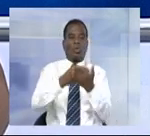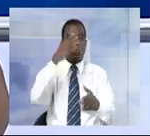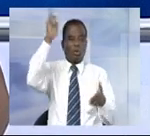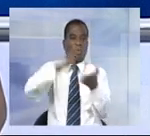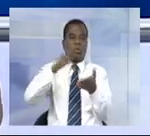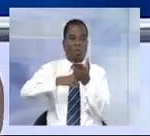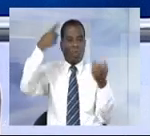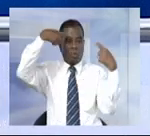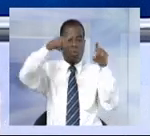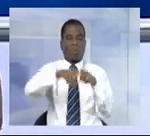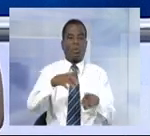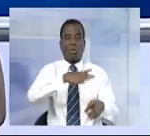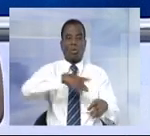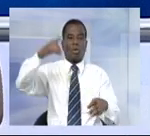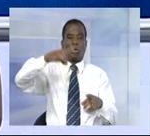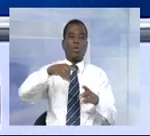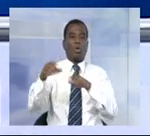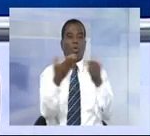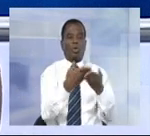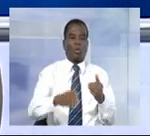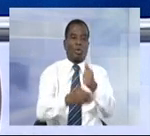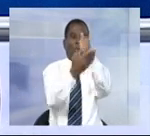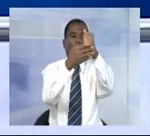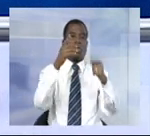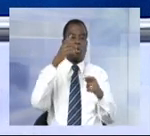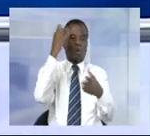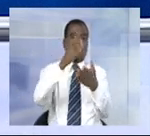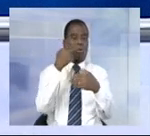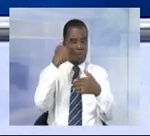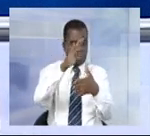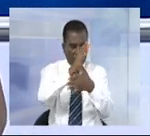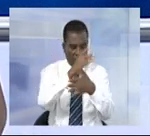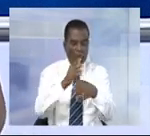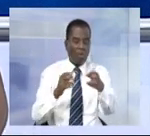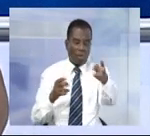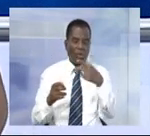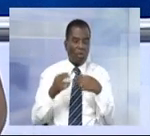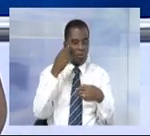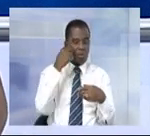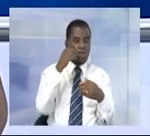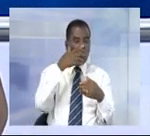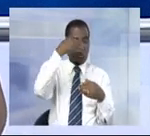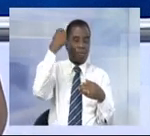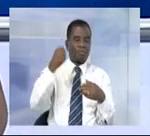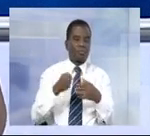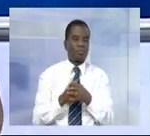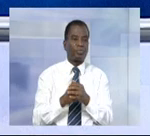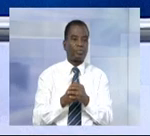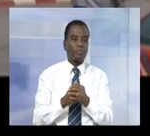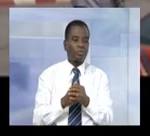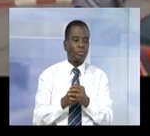signé une convention de délégation des services d'assistance en escale de l'aéroport. Sephora Zeghi et Serge Kolia pour plus de détails.